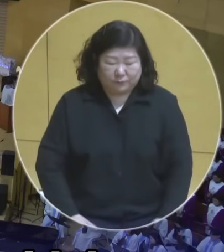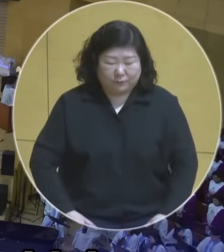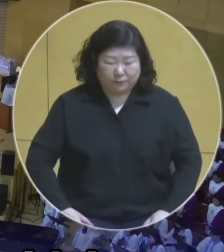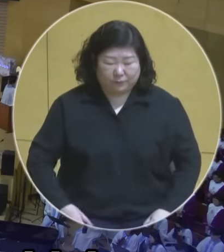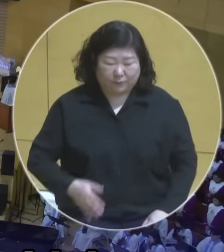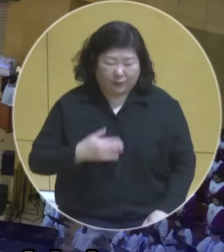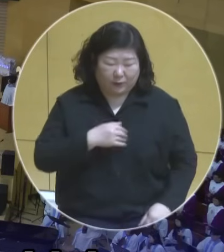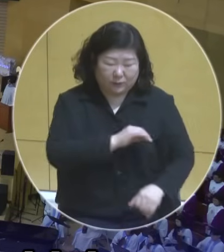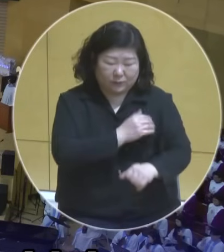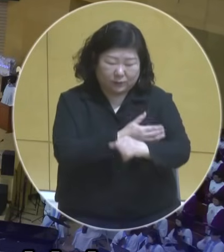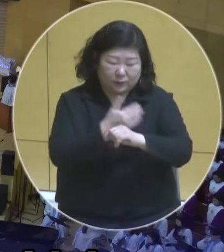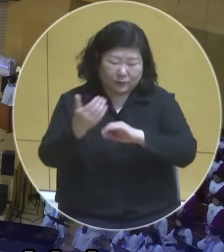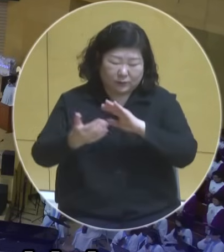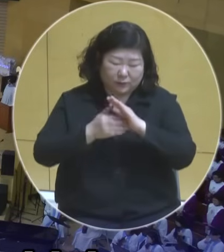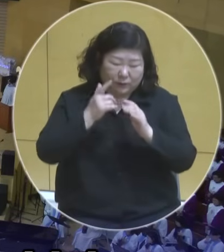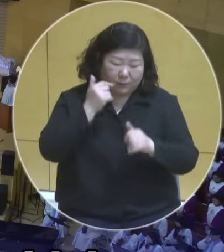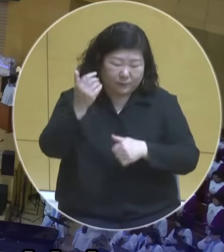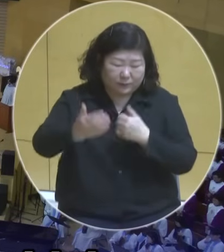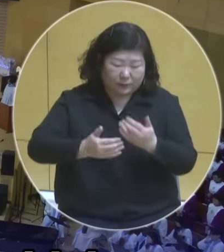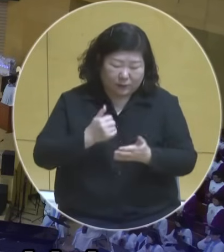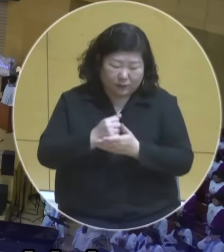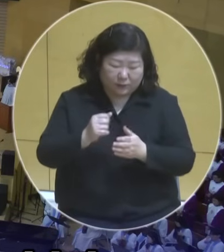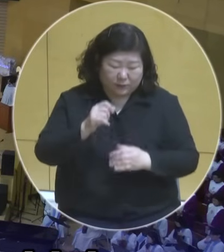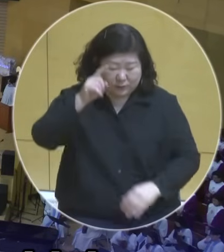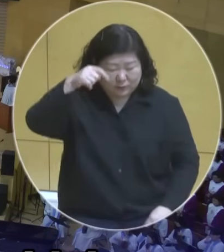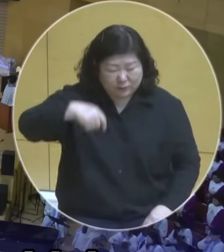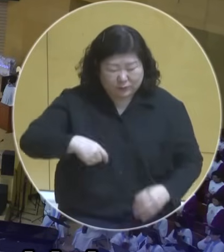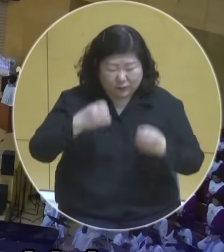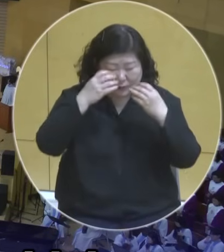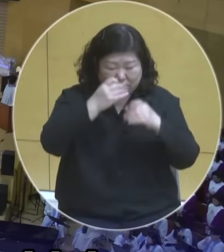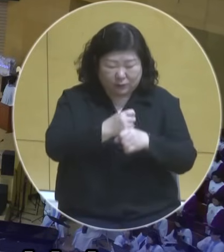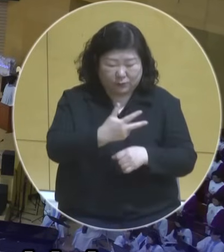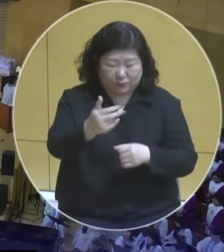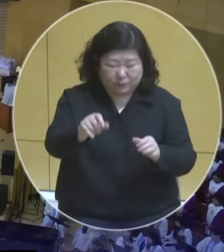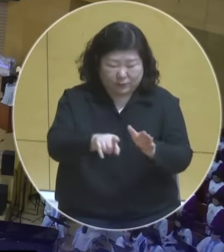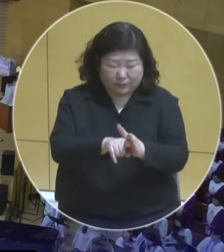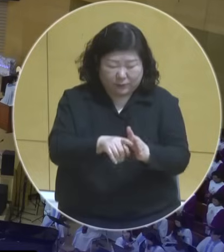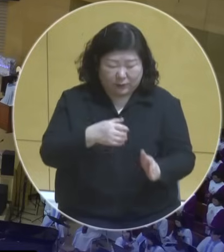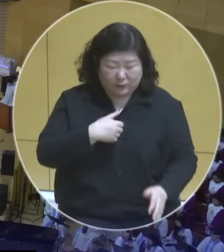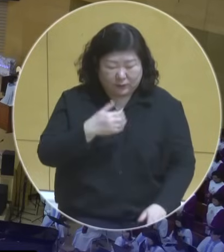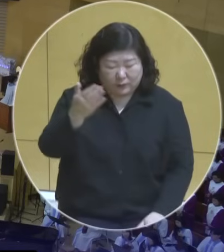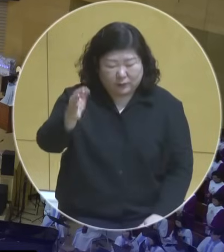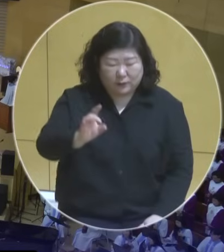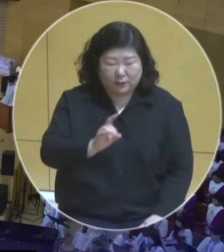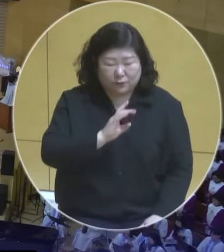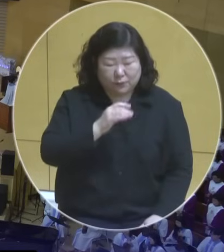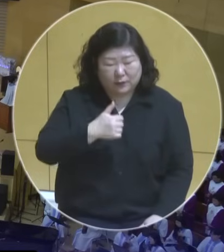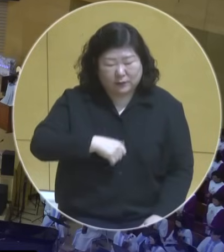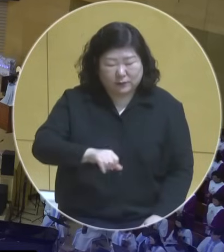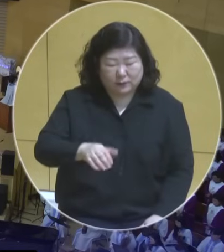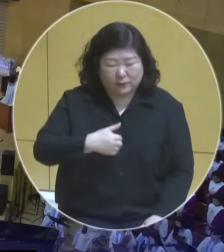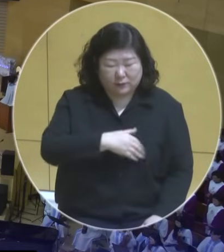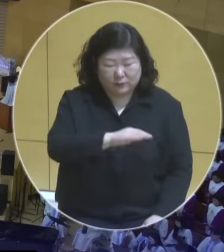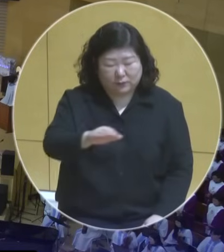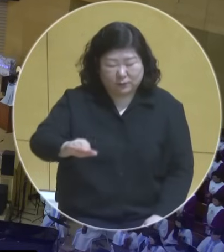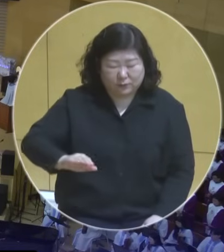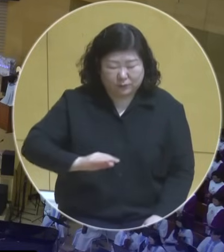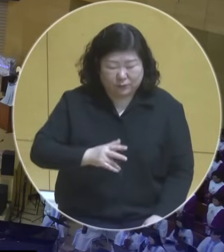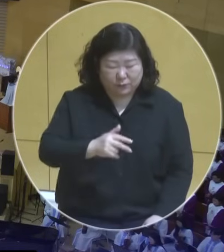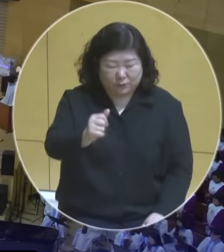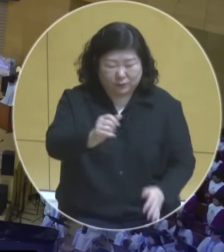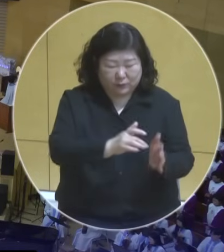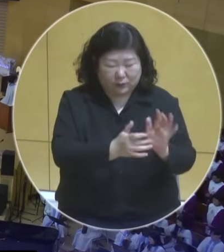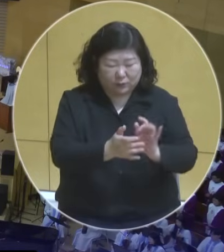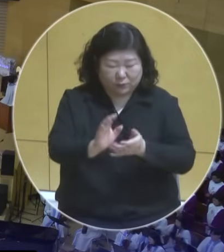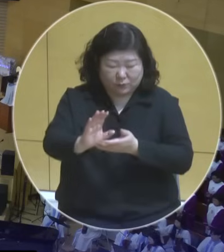아멘 나는 전능하신 아버지 하나님 천지의 창조주를 믿습니다 나는 그의 신